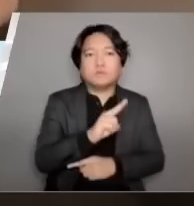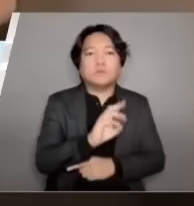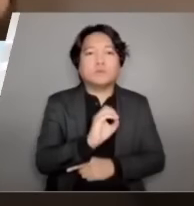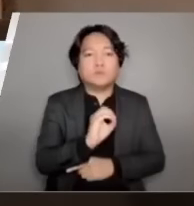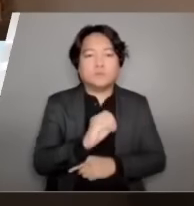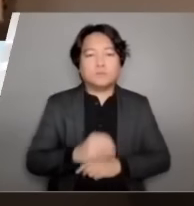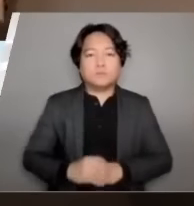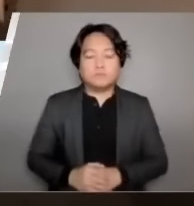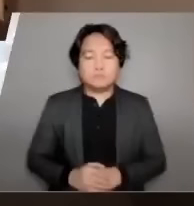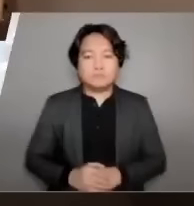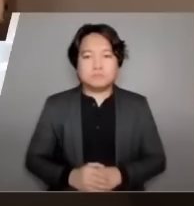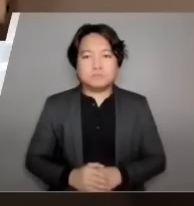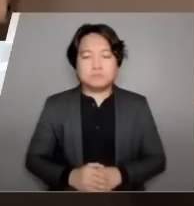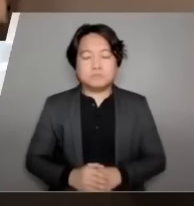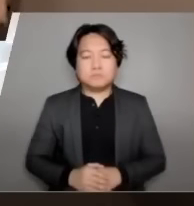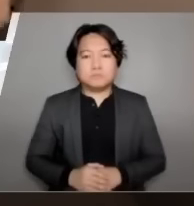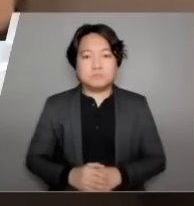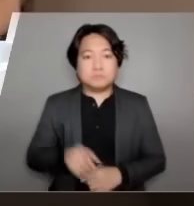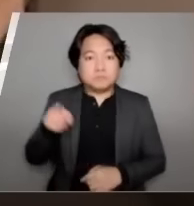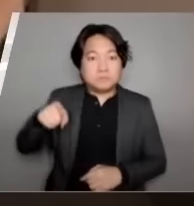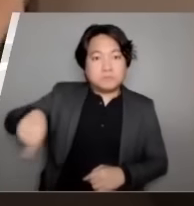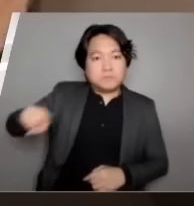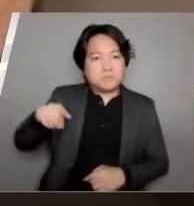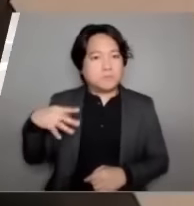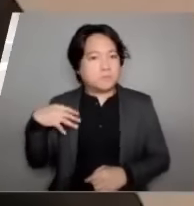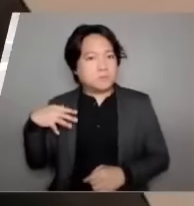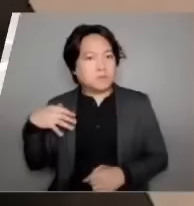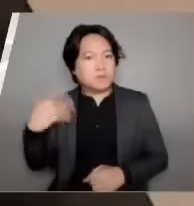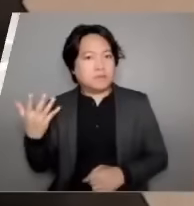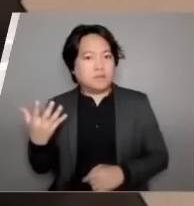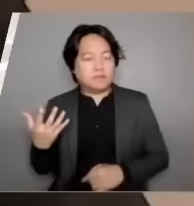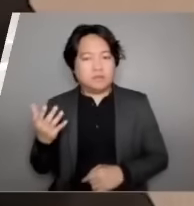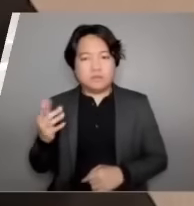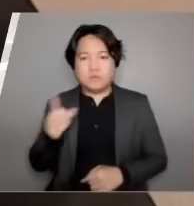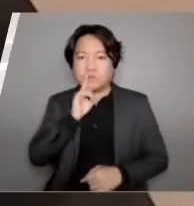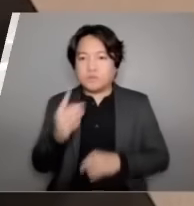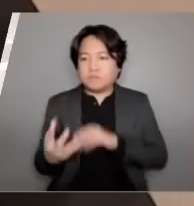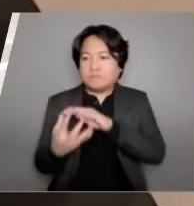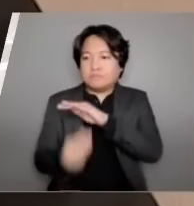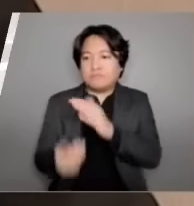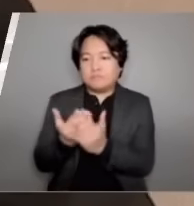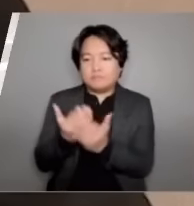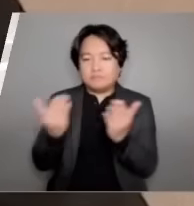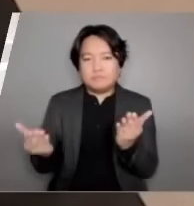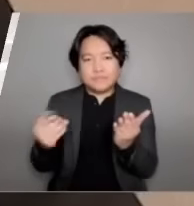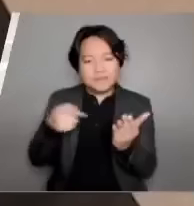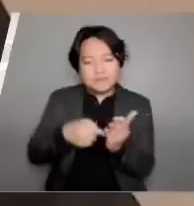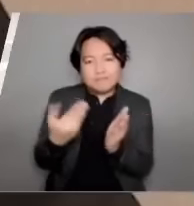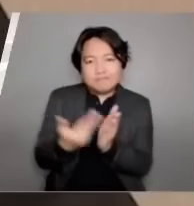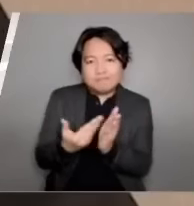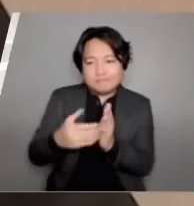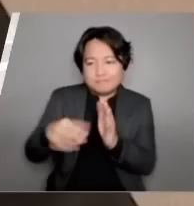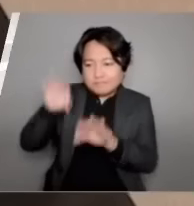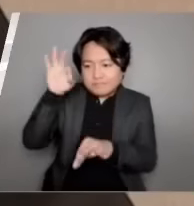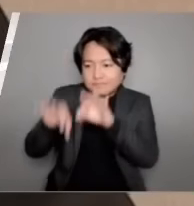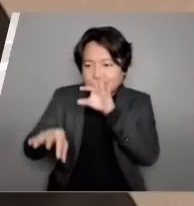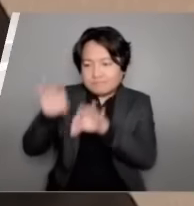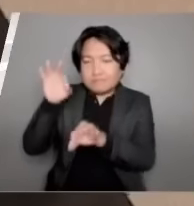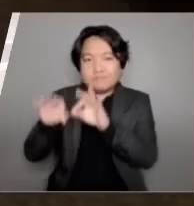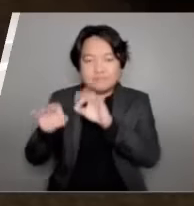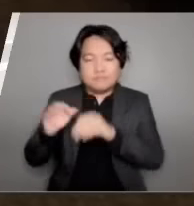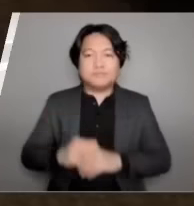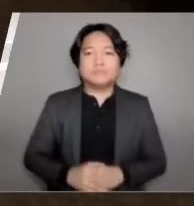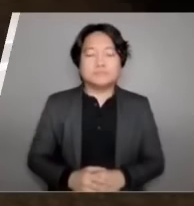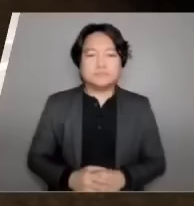Naghihintay na lang daw sila ng certified na kopya ng ebidensyang natagpuan kamakailan ayon kay Solicitor General Minardo